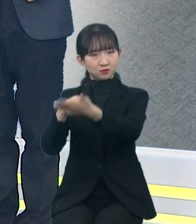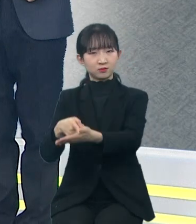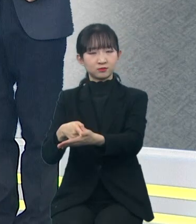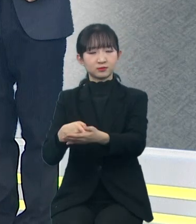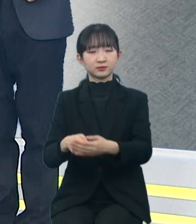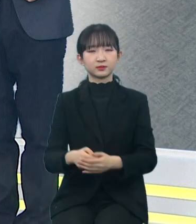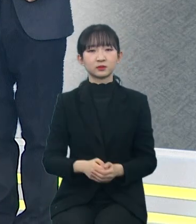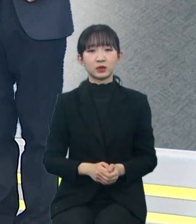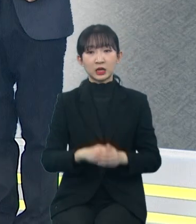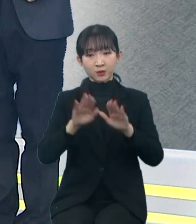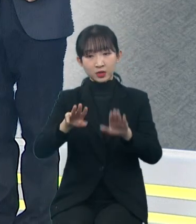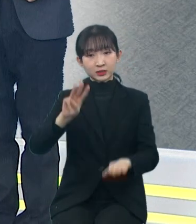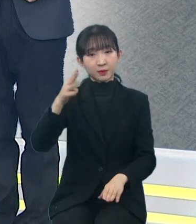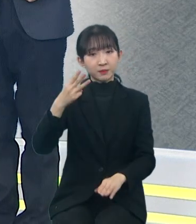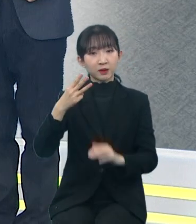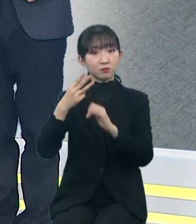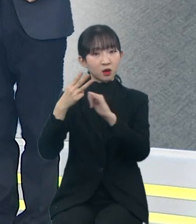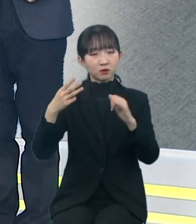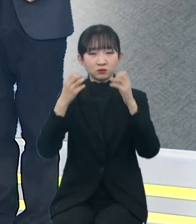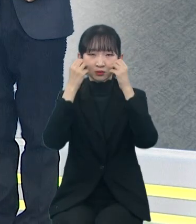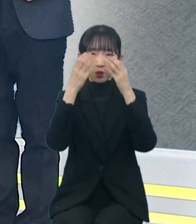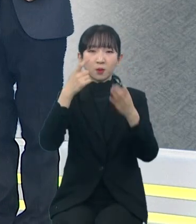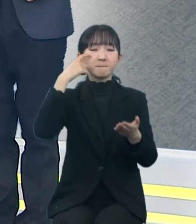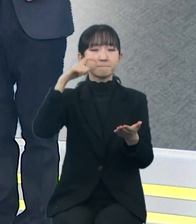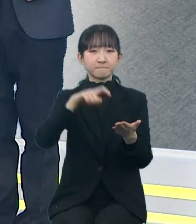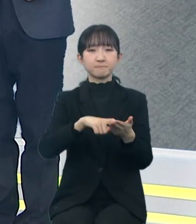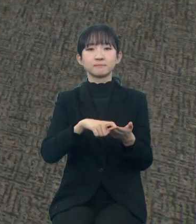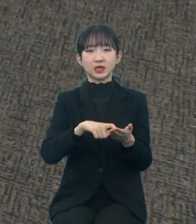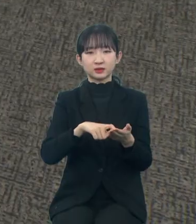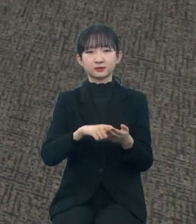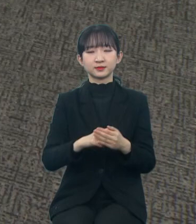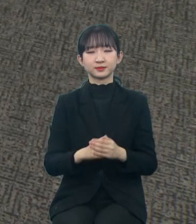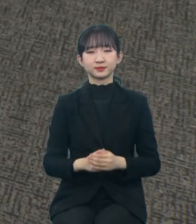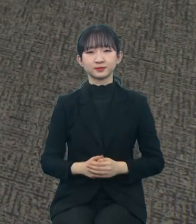이번에도 300여 명을 새로 발굴했습니다. 배상민 기자입니다.